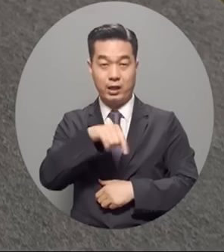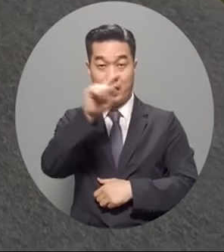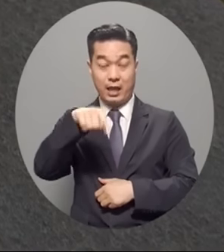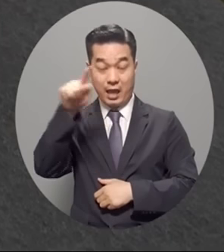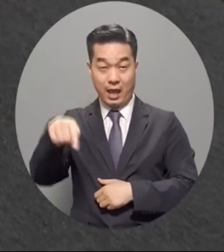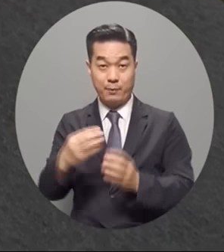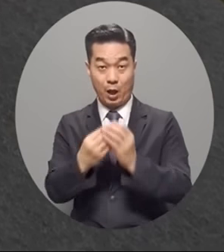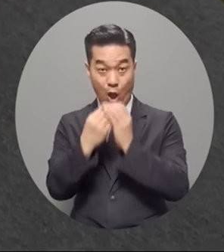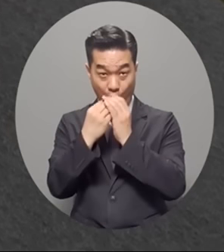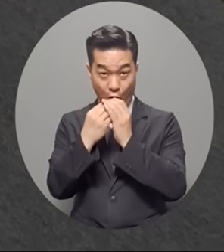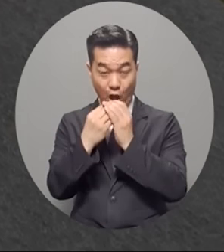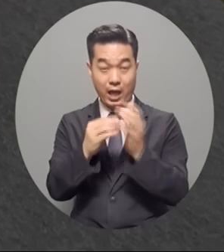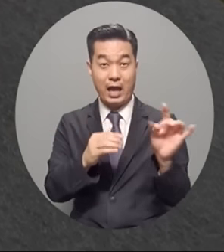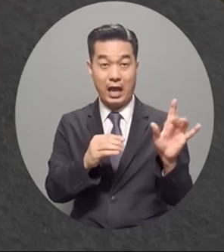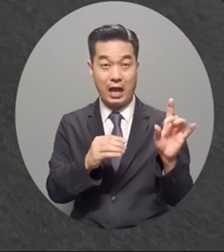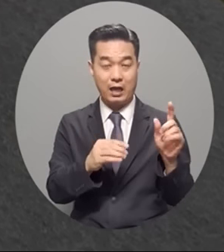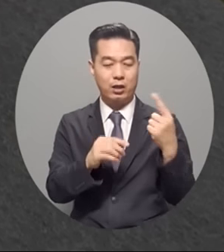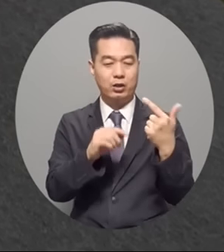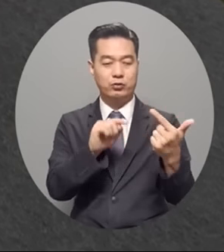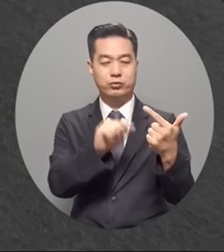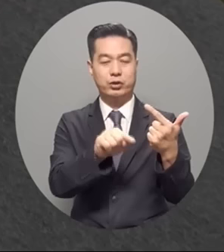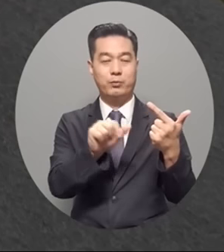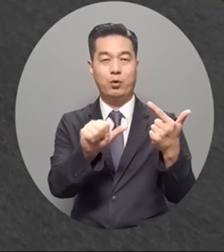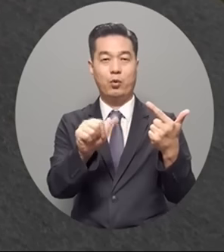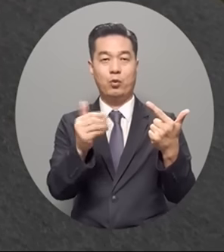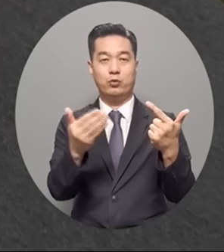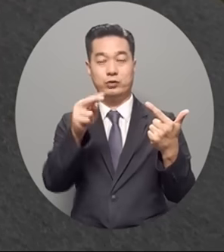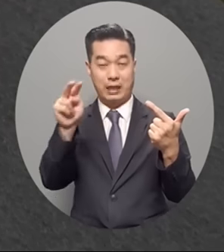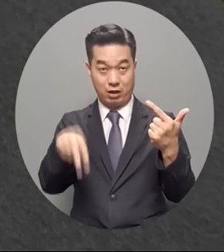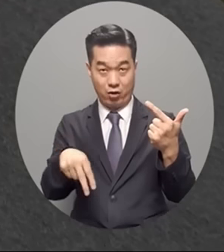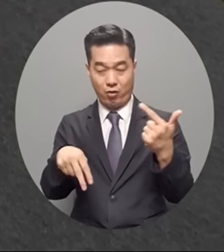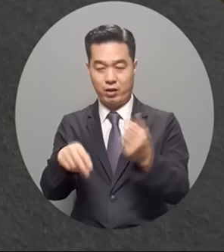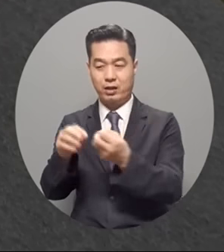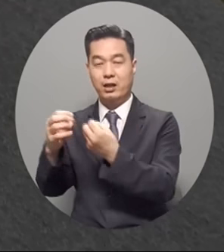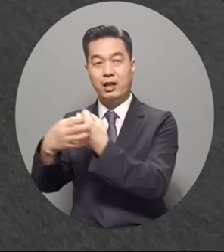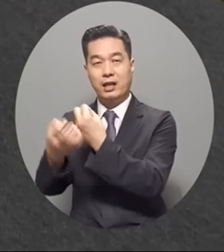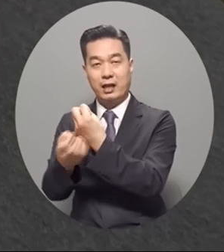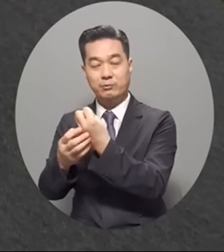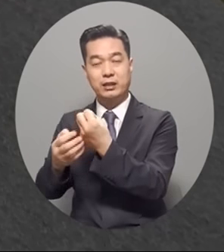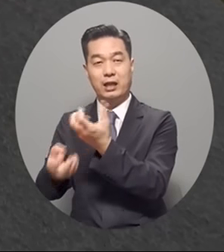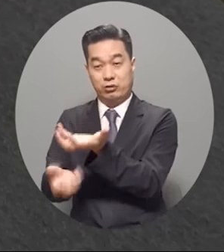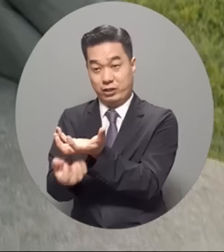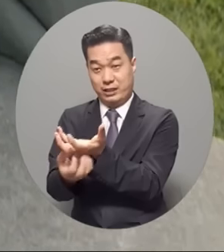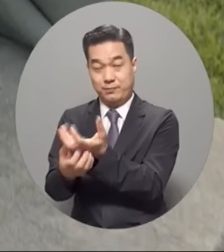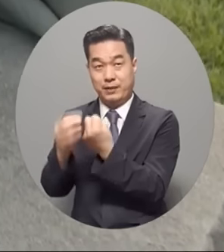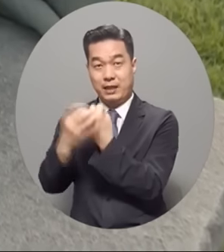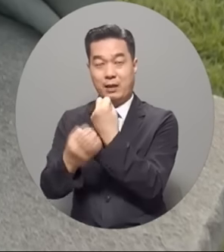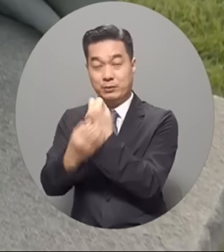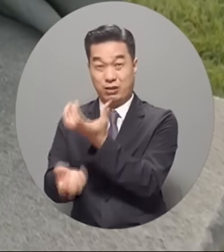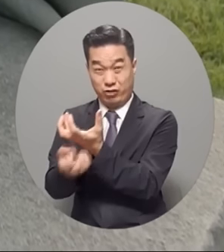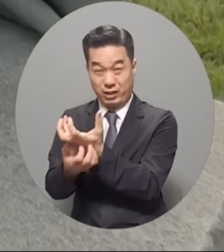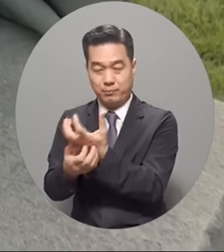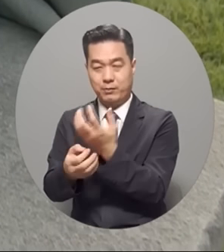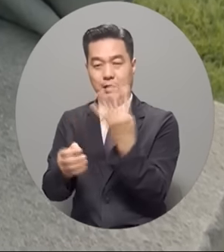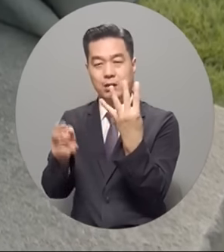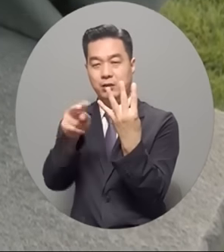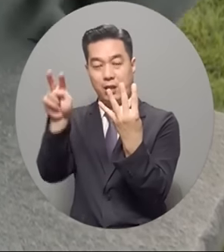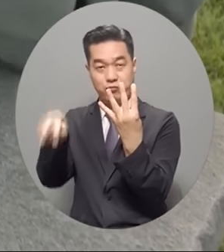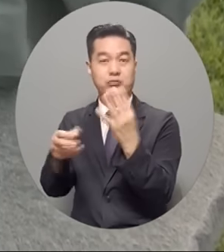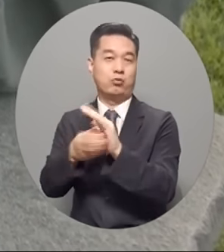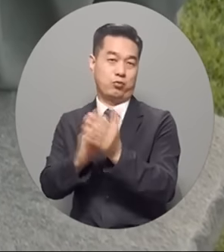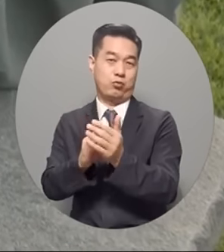가격은 세금 빼고 $6.59. 감자튀김 하나만 시켜도 4불 가까이 합니다. 저렴한 가격으로 한